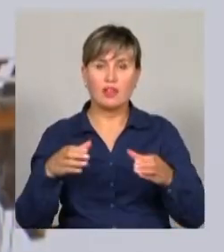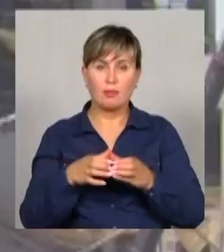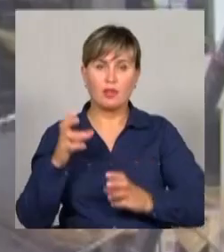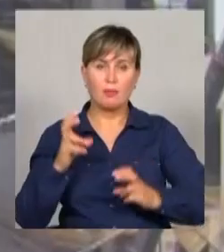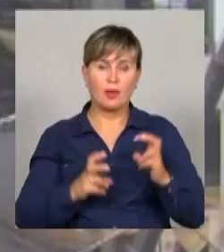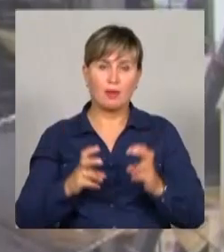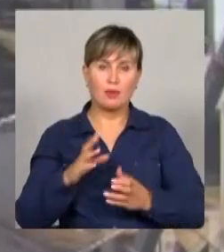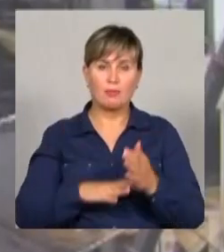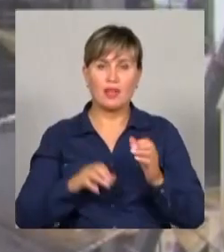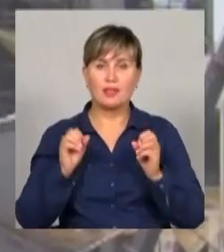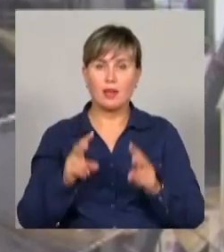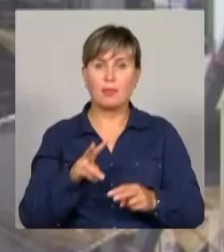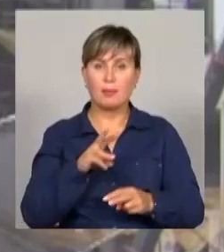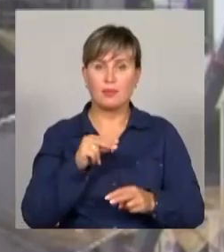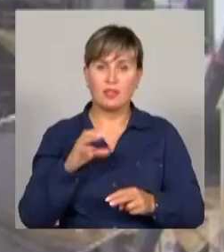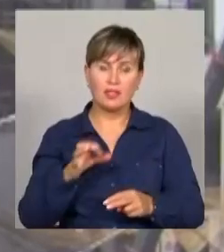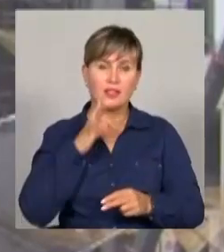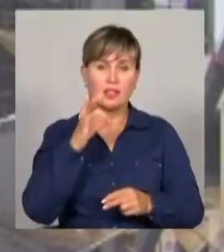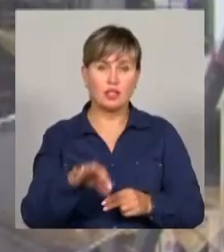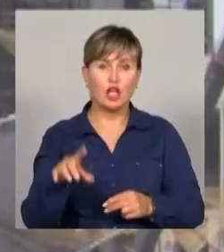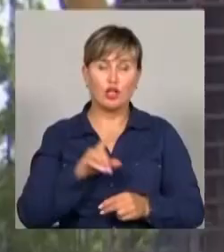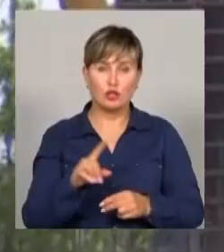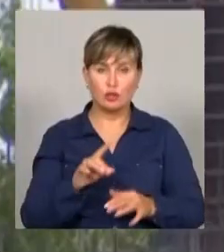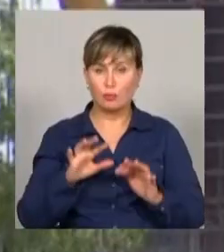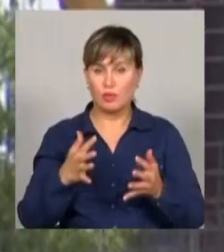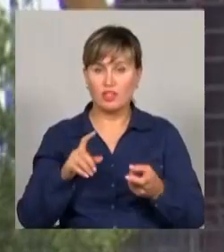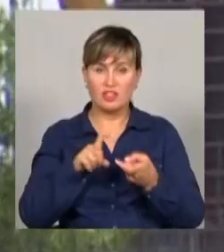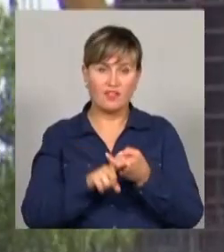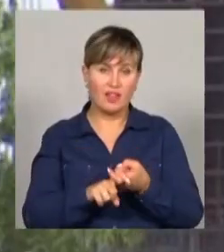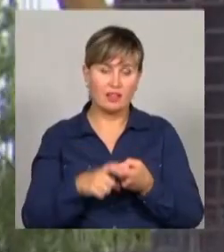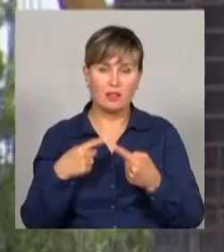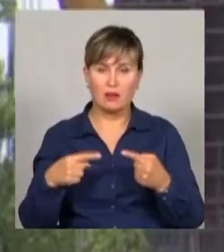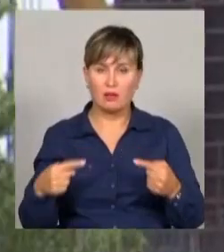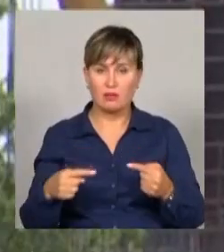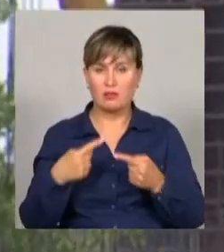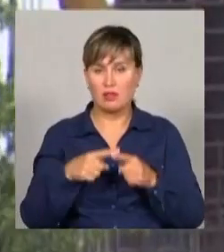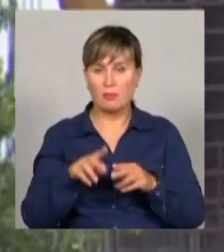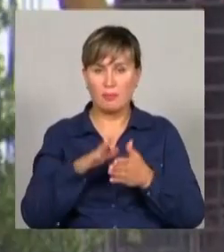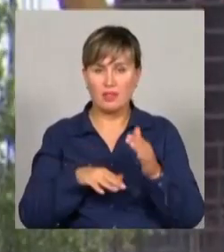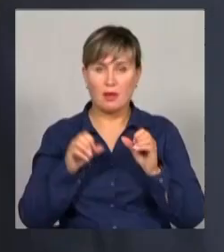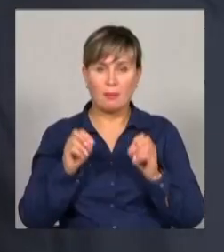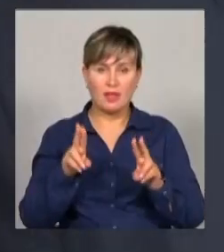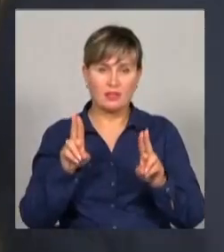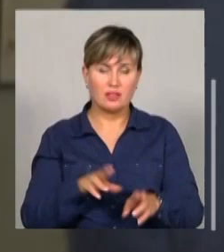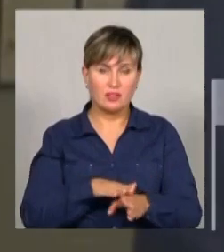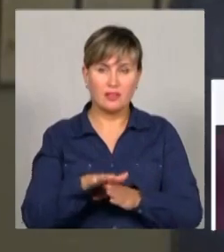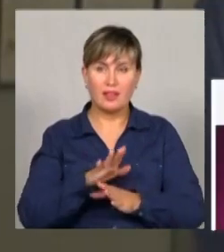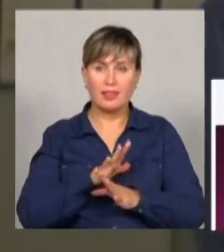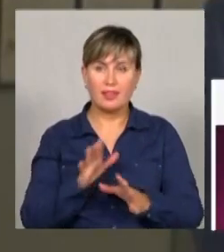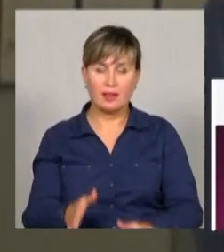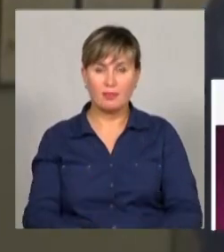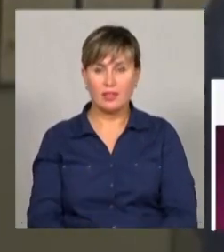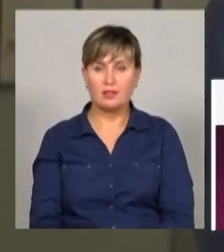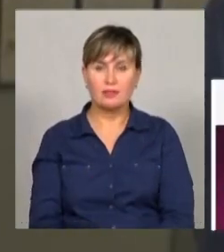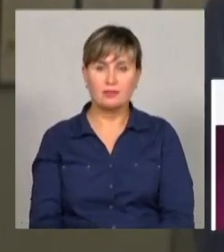промышленной безопасности МЧС отметили, что произошедшее связано с элементарным несоблюдением техники безопасности. Примерно